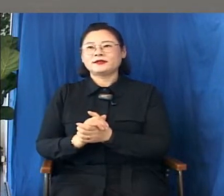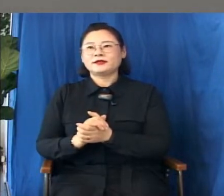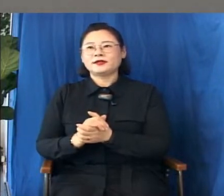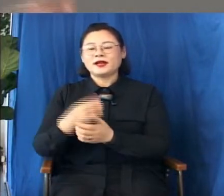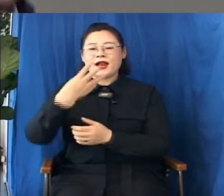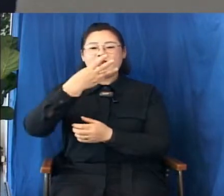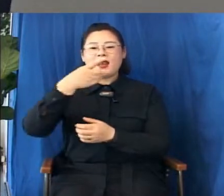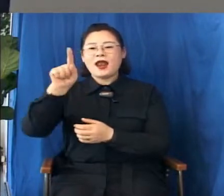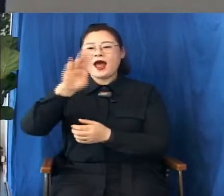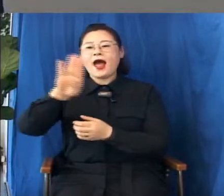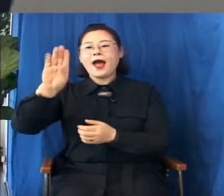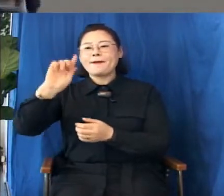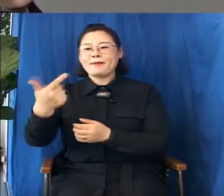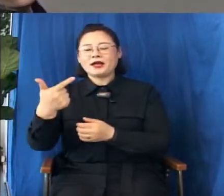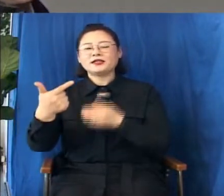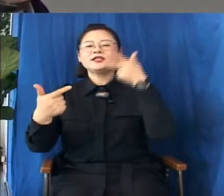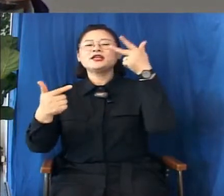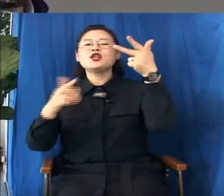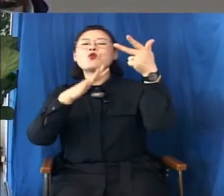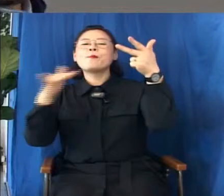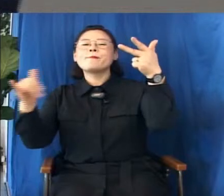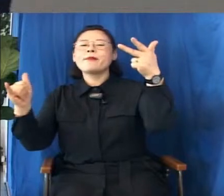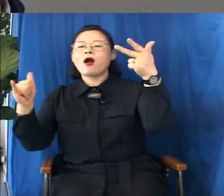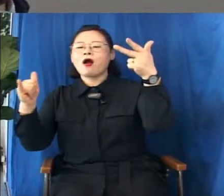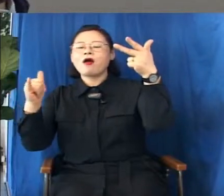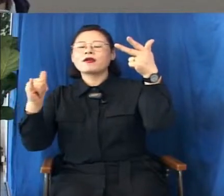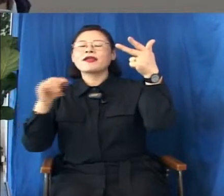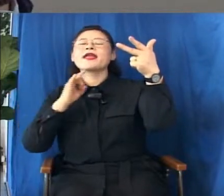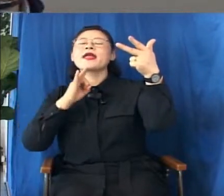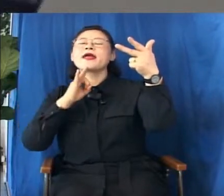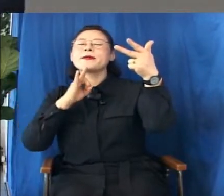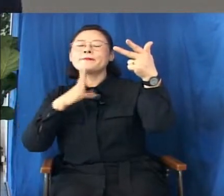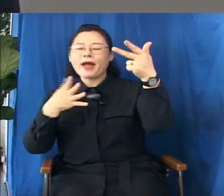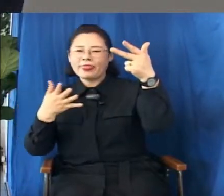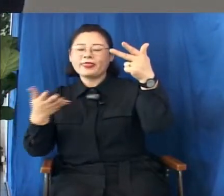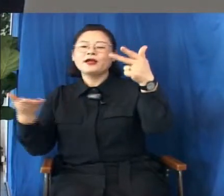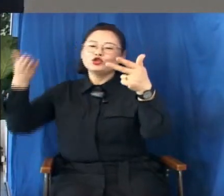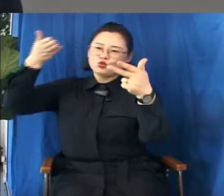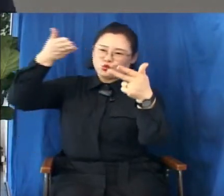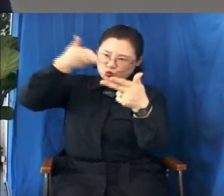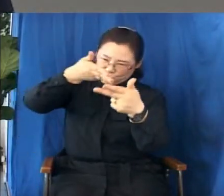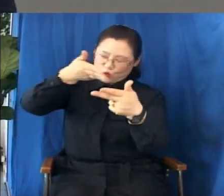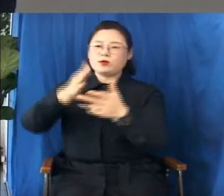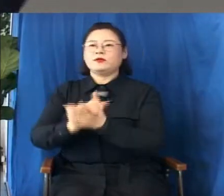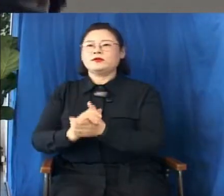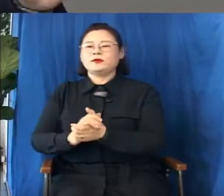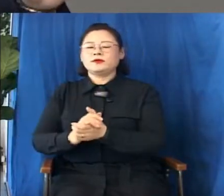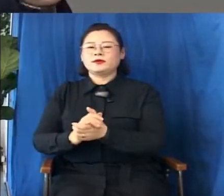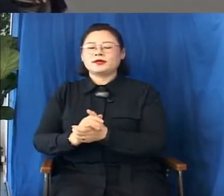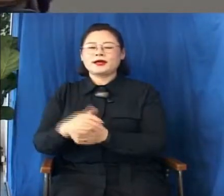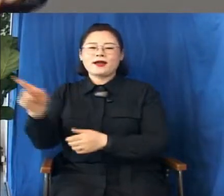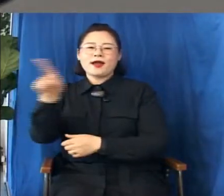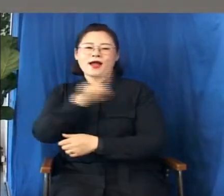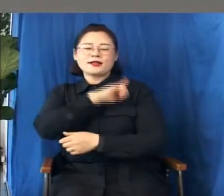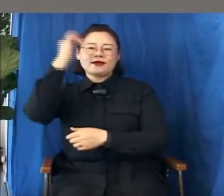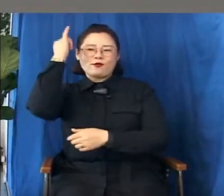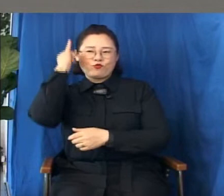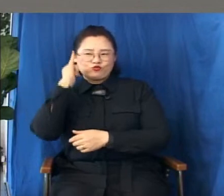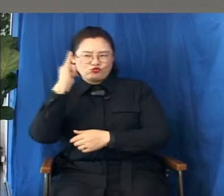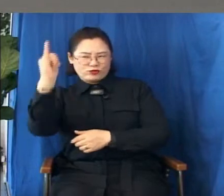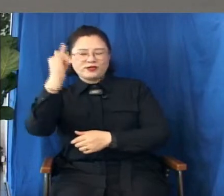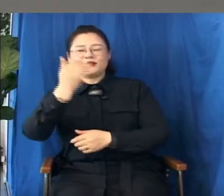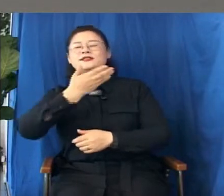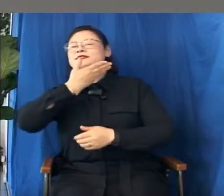일곱 명에게만 줘요. 이 칭호는 가장 위대한 진짜로 존경받는 권력 때문에